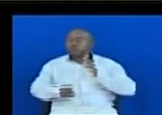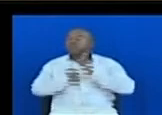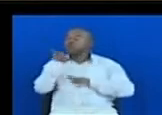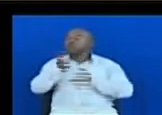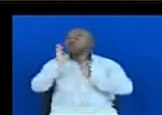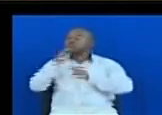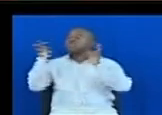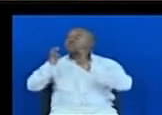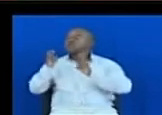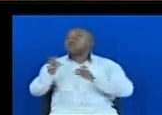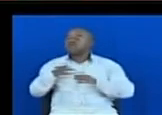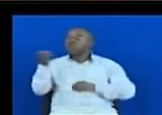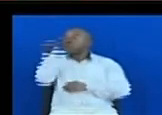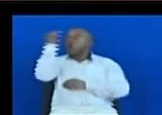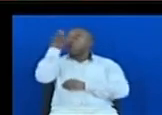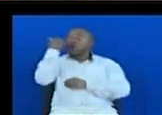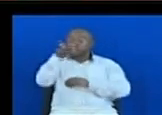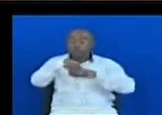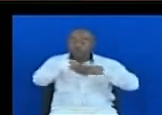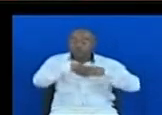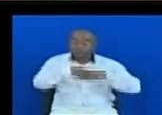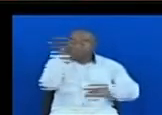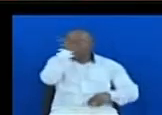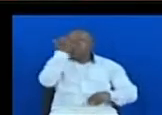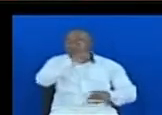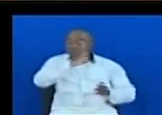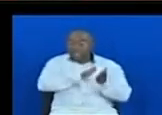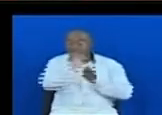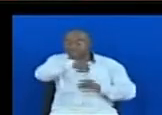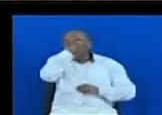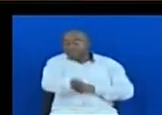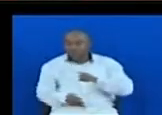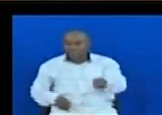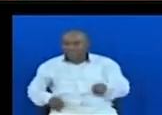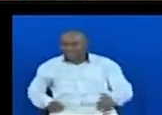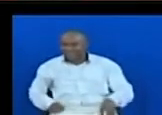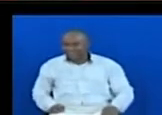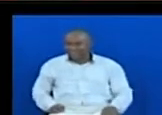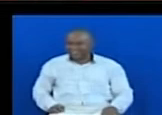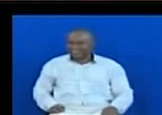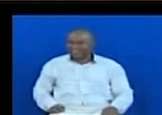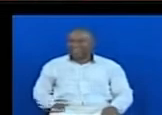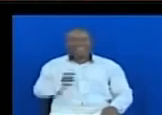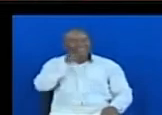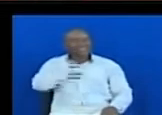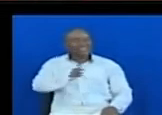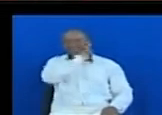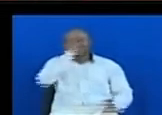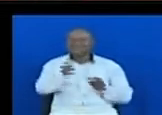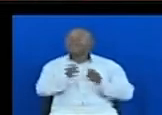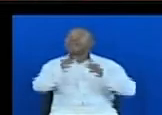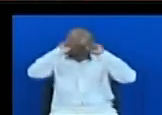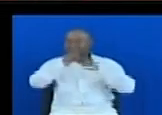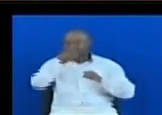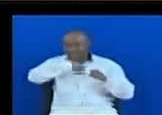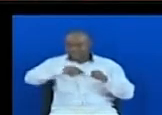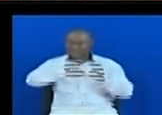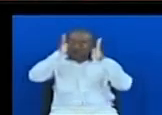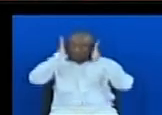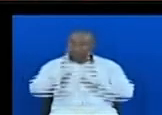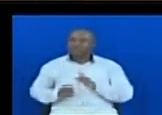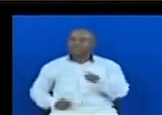mafaili, mnaliza ving'ora kwenda kusalimia mlevi kateguka mguu. Mheshimiwa, hili sio sawa. Ni lazima sisi wabunge tufike